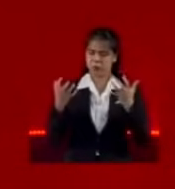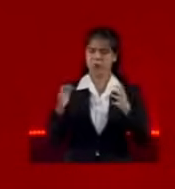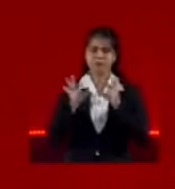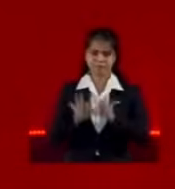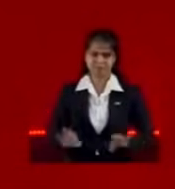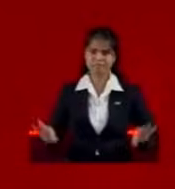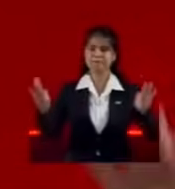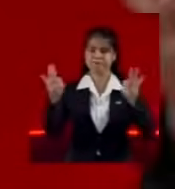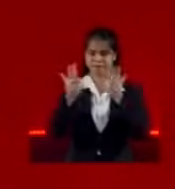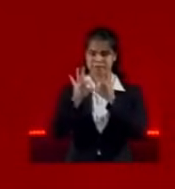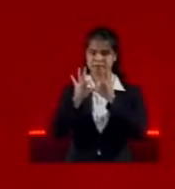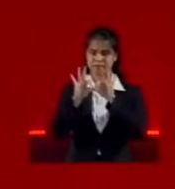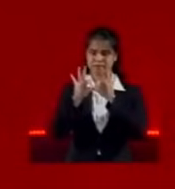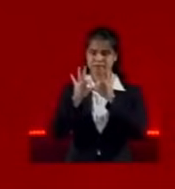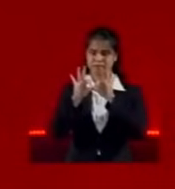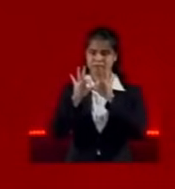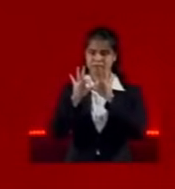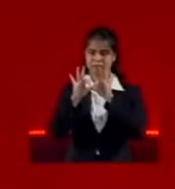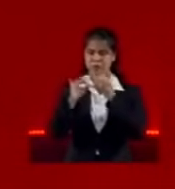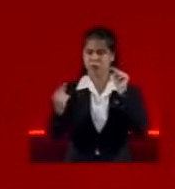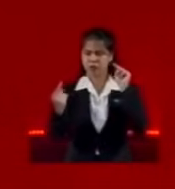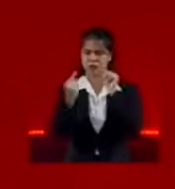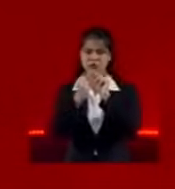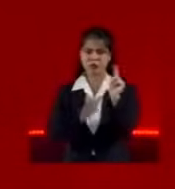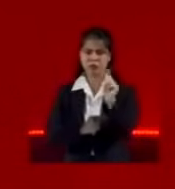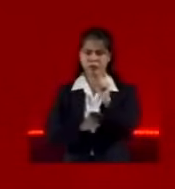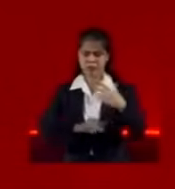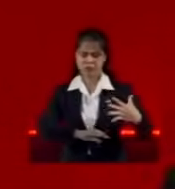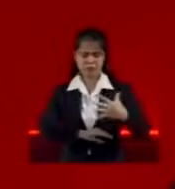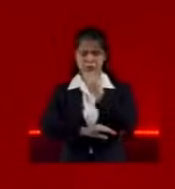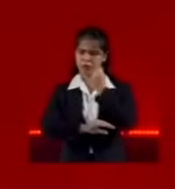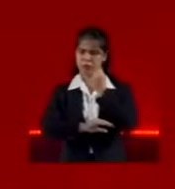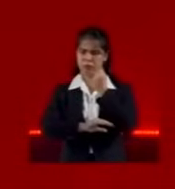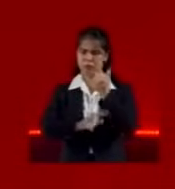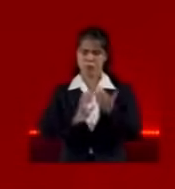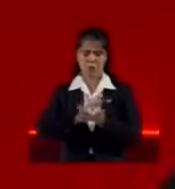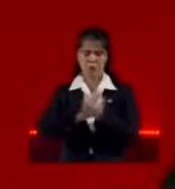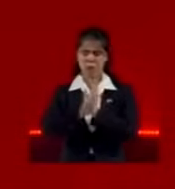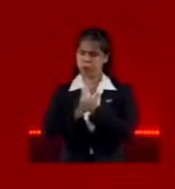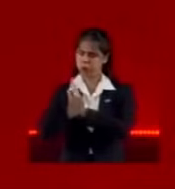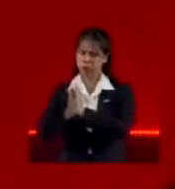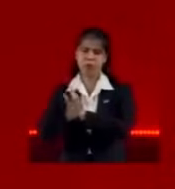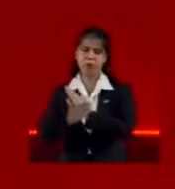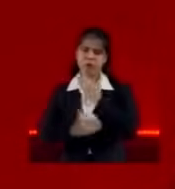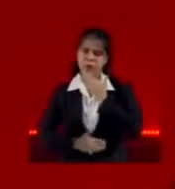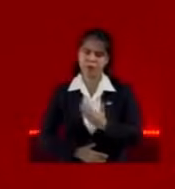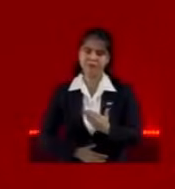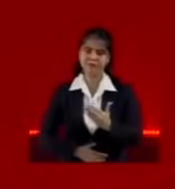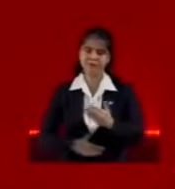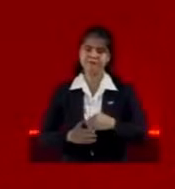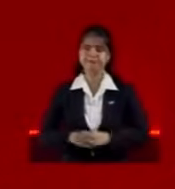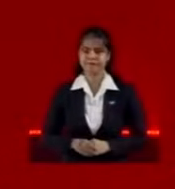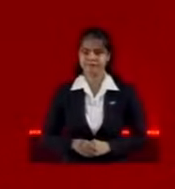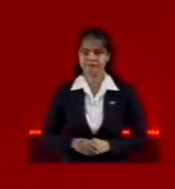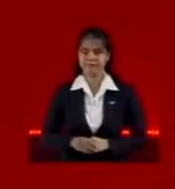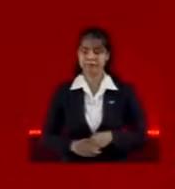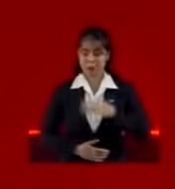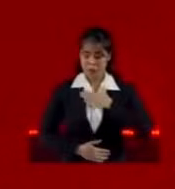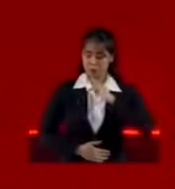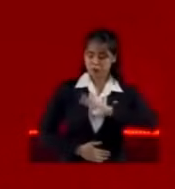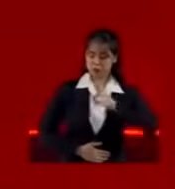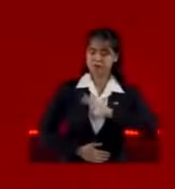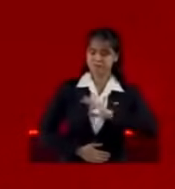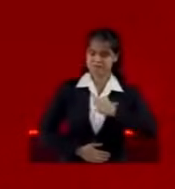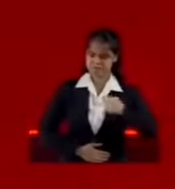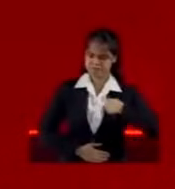เพราะพรบนิรโทษกรรมเนี่ยคนก็เริ่มมองคุณยิ่งลักษณ์ว่า ไม่เหมือน ไม่เหมือนคนทหารบ